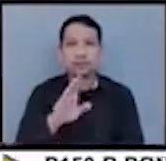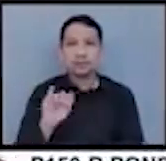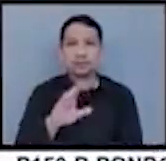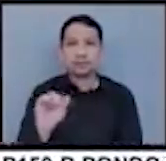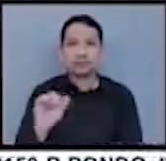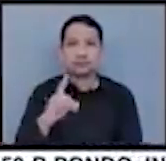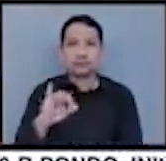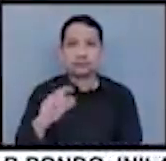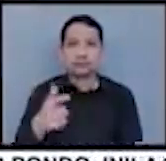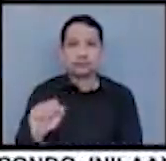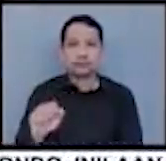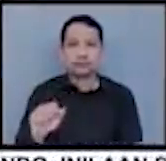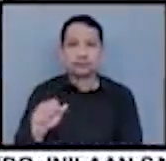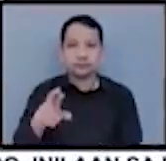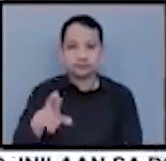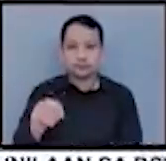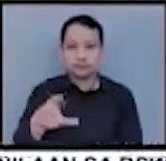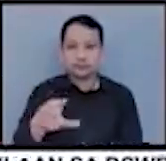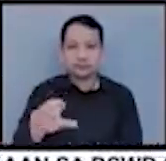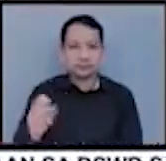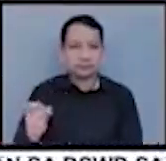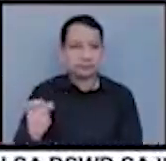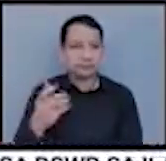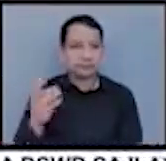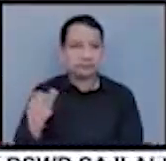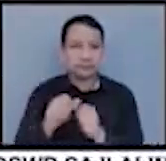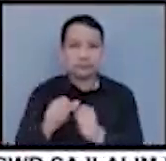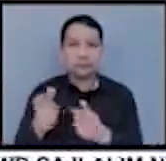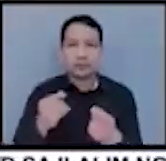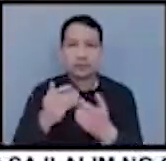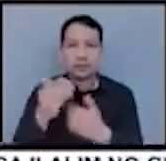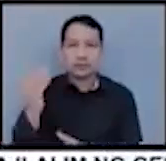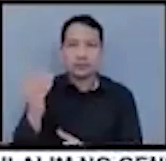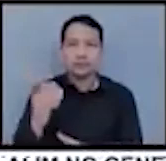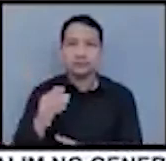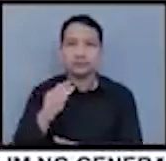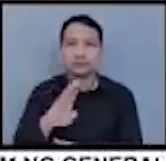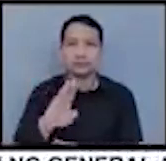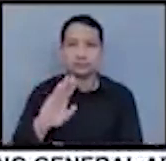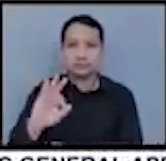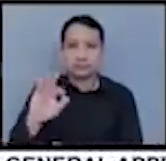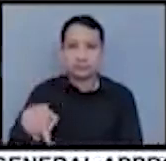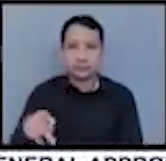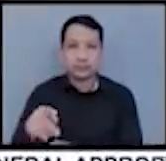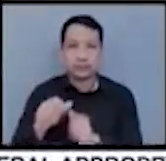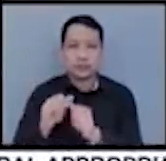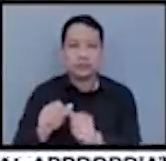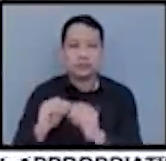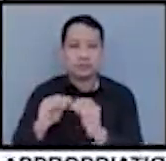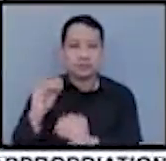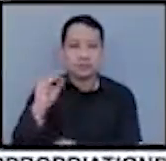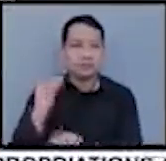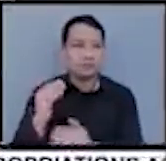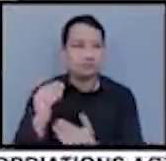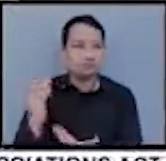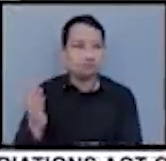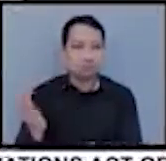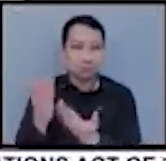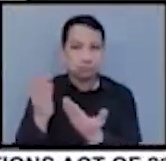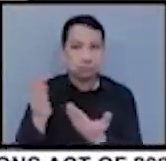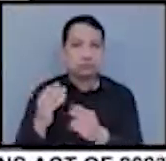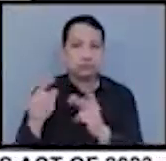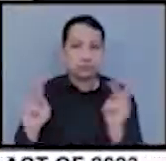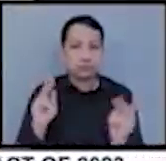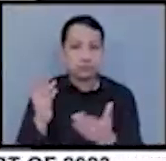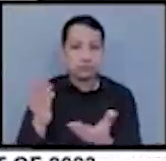Rojas City. Ang naturang aktibidad ay inisyatibo ng Bureau of Fire Protection, kung saan layon din nilang mahikayat ang mga residente na makiisa